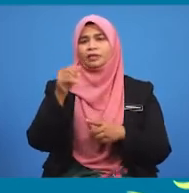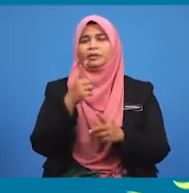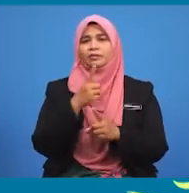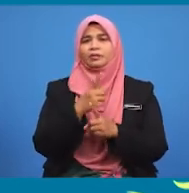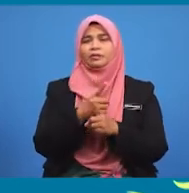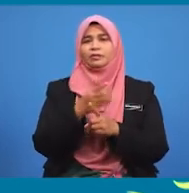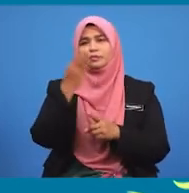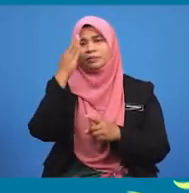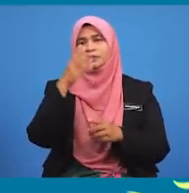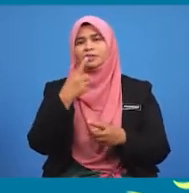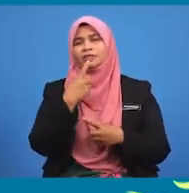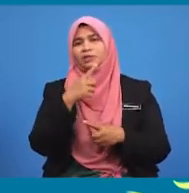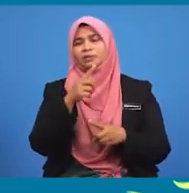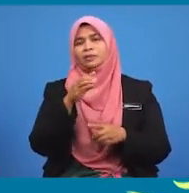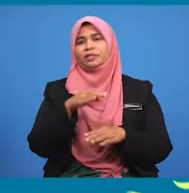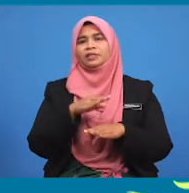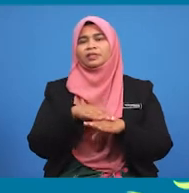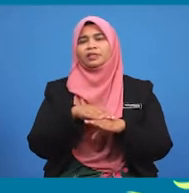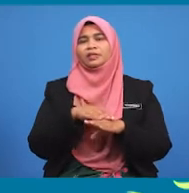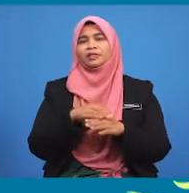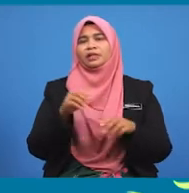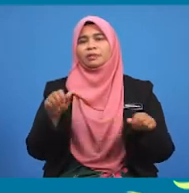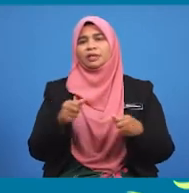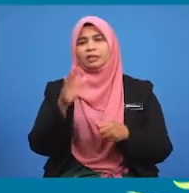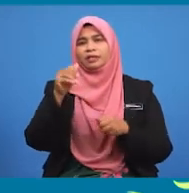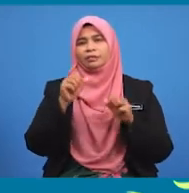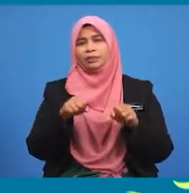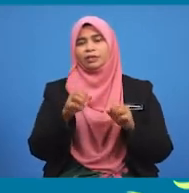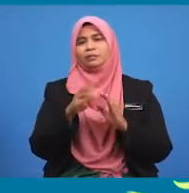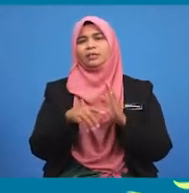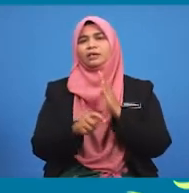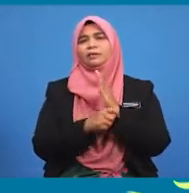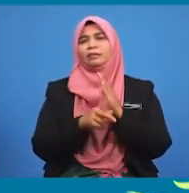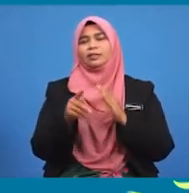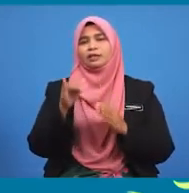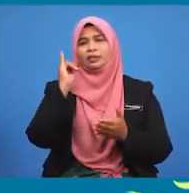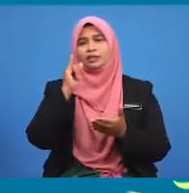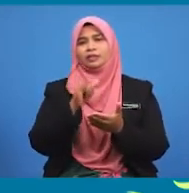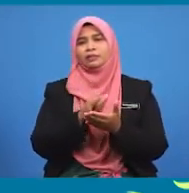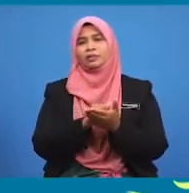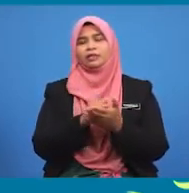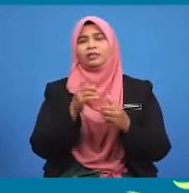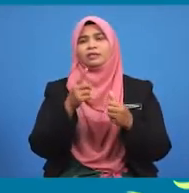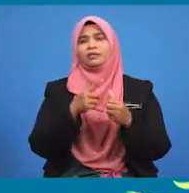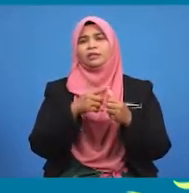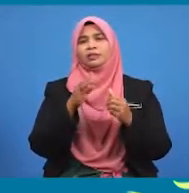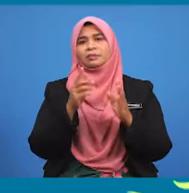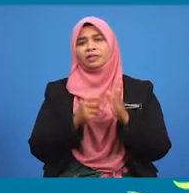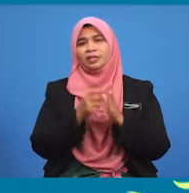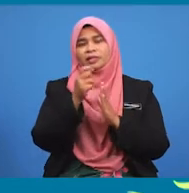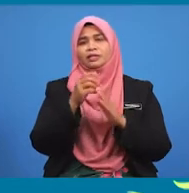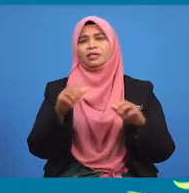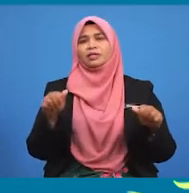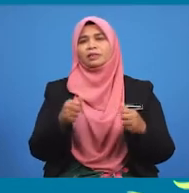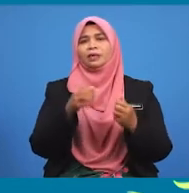Jawapan yang betul bagi soalan di atas, amalan yang boleh menambahkan iman ialah meningkatkan amal soleh dan